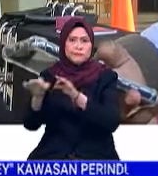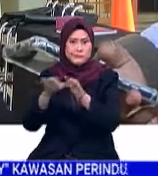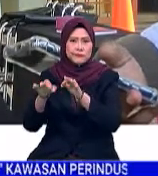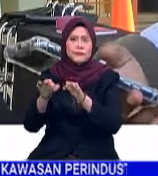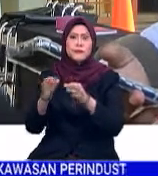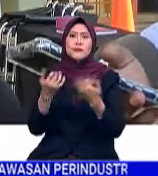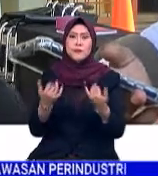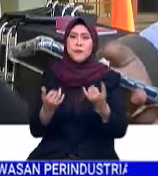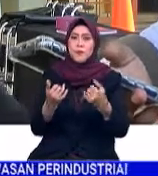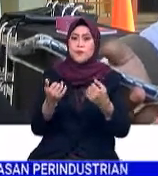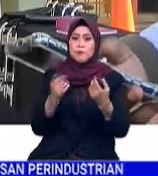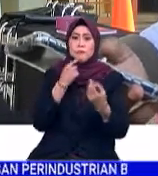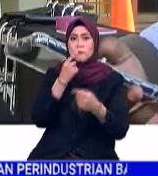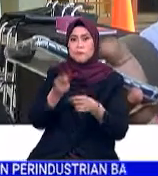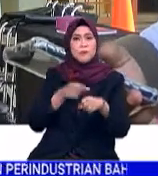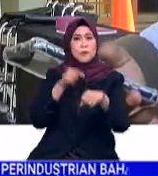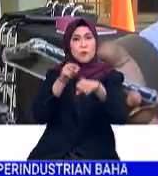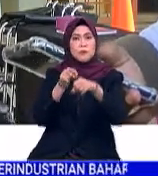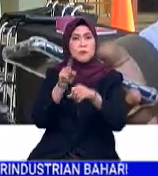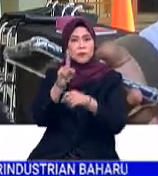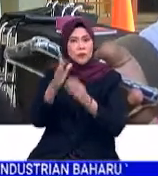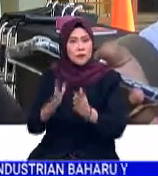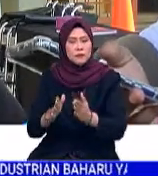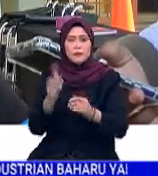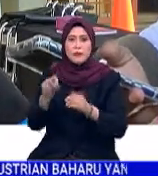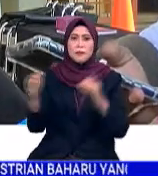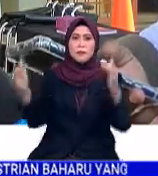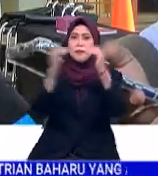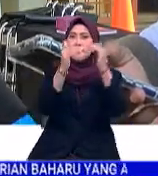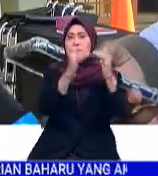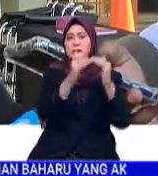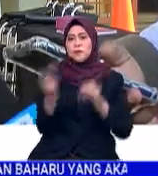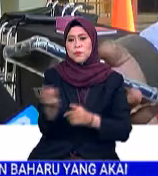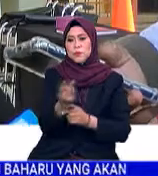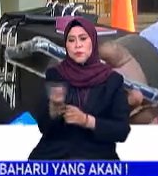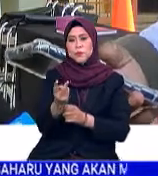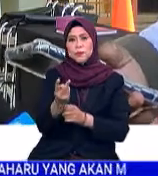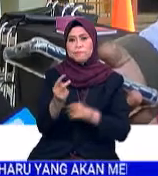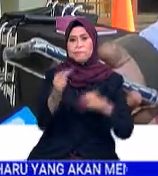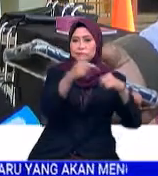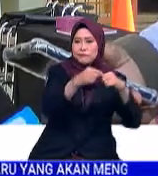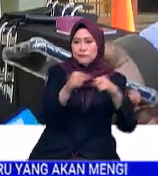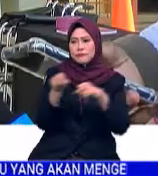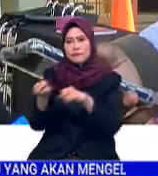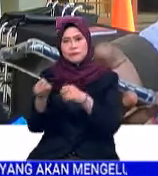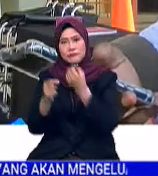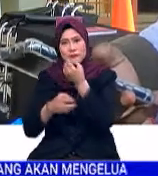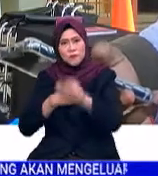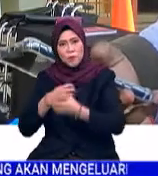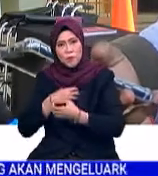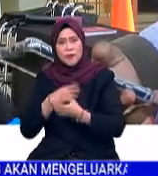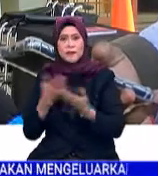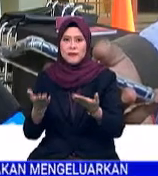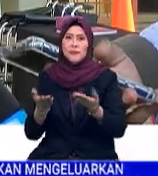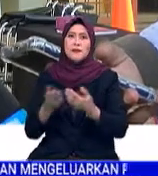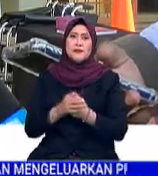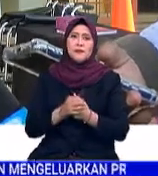merupakan dakwaan sebelah pihak dan kita terlalu mesti berlaku adil kepada semua belah pihak. Jadi insyaAllah kita akan